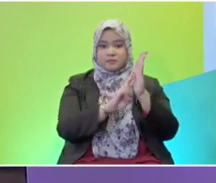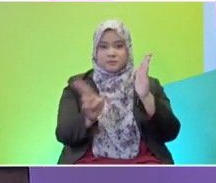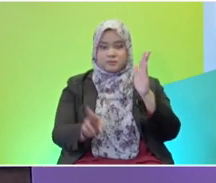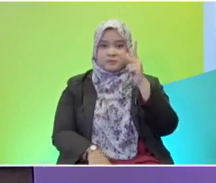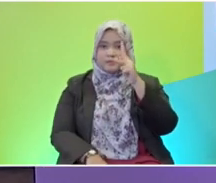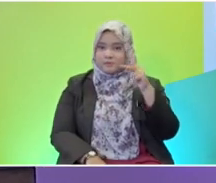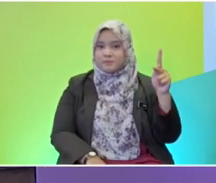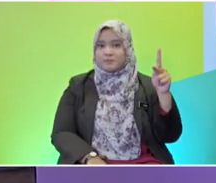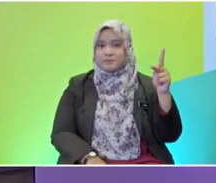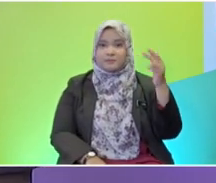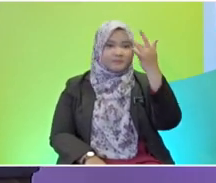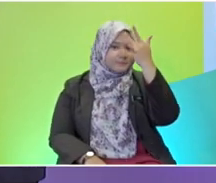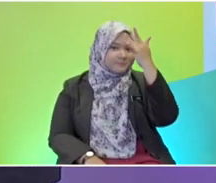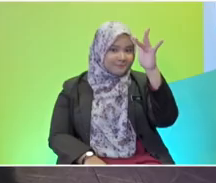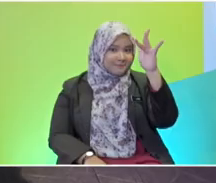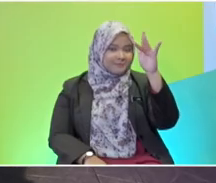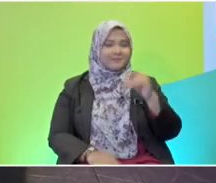kehidupan kita sehari-hari